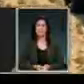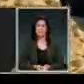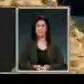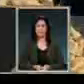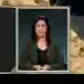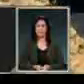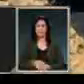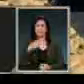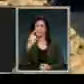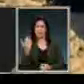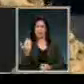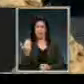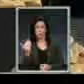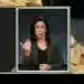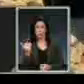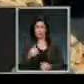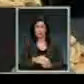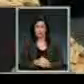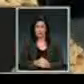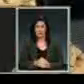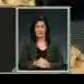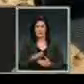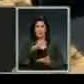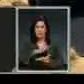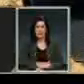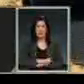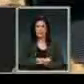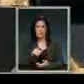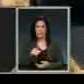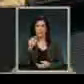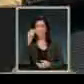בואי, תדרכי פה עם הרגל שלך. שימי רגל פה על החום.